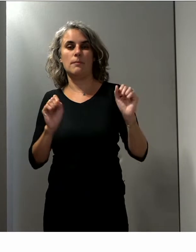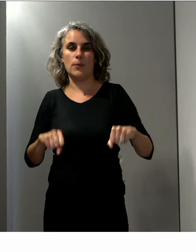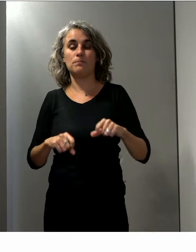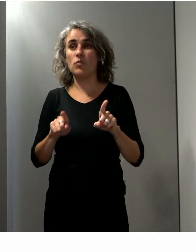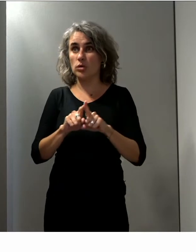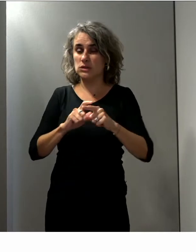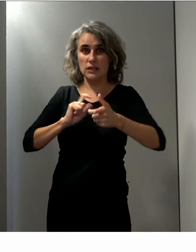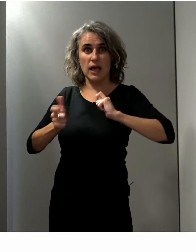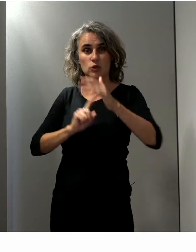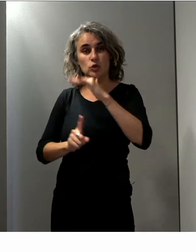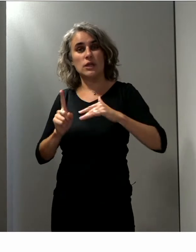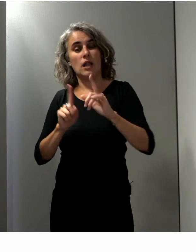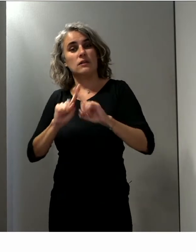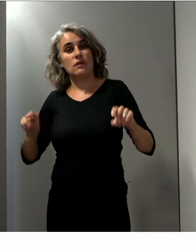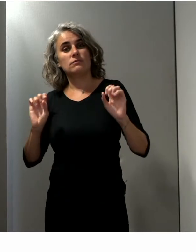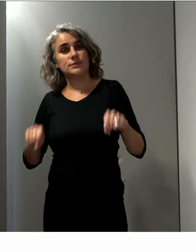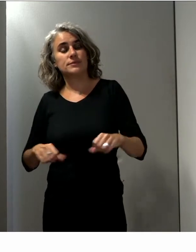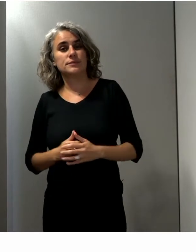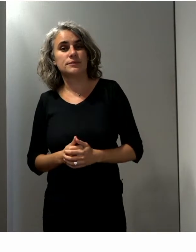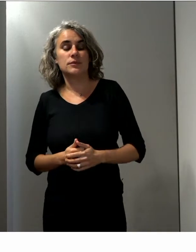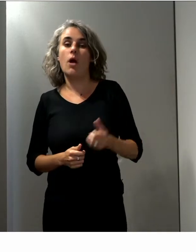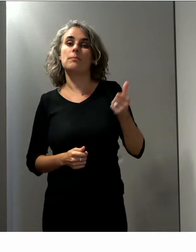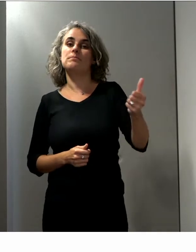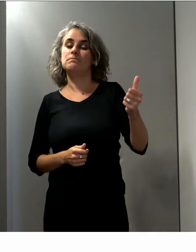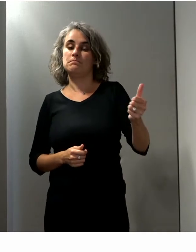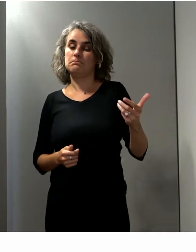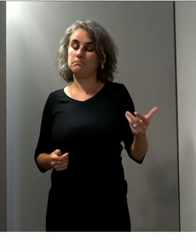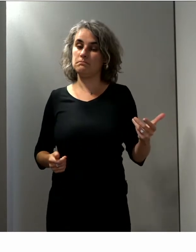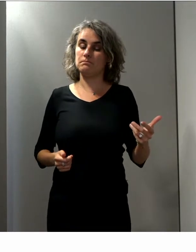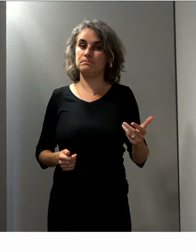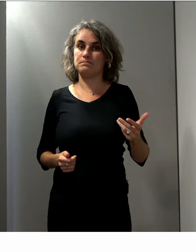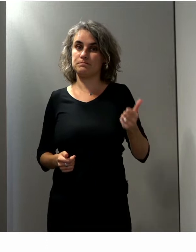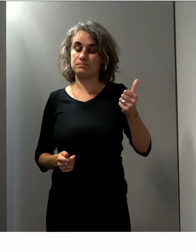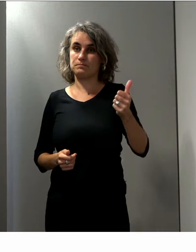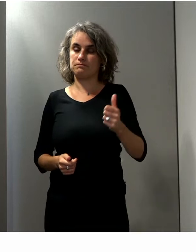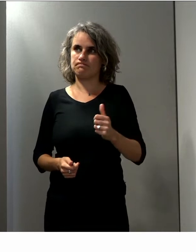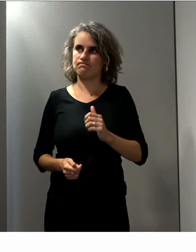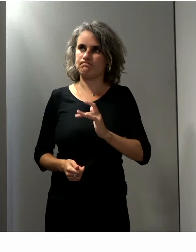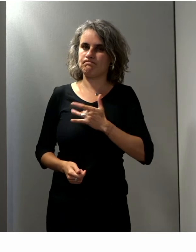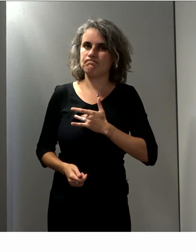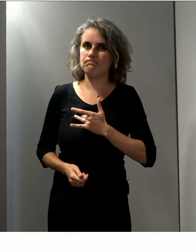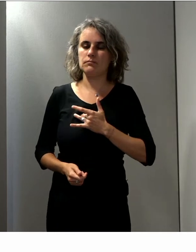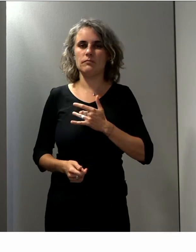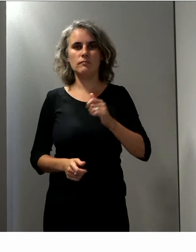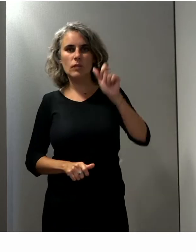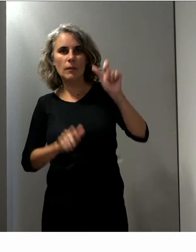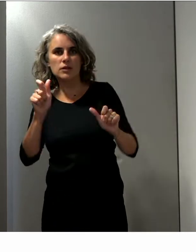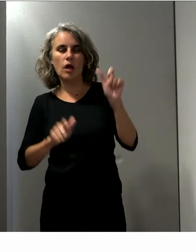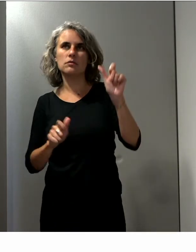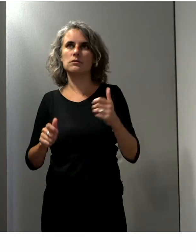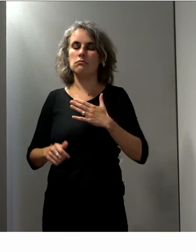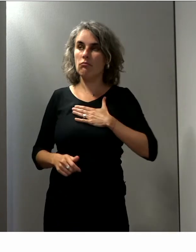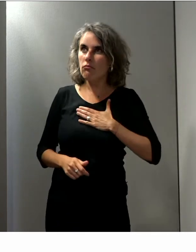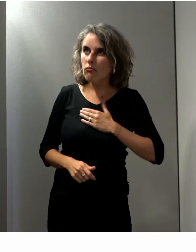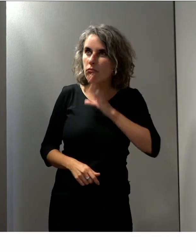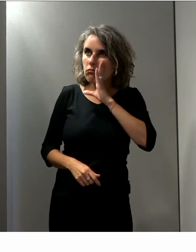interactions sociales sont aussi différentes quand on est en fauteuil. Ils ont été assez touchés de voir la bienveillance des gens pour